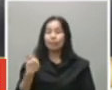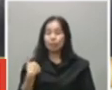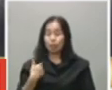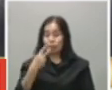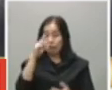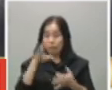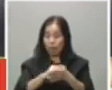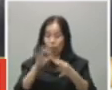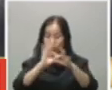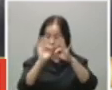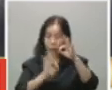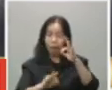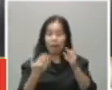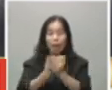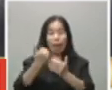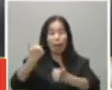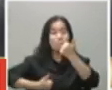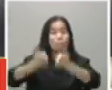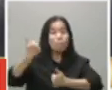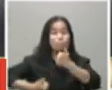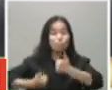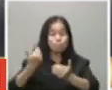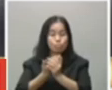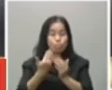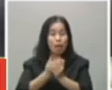การเลือกตั้ง5สายครับแค่5สาย